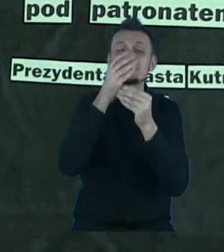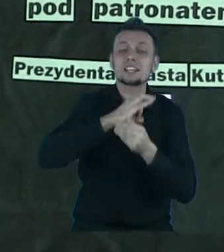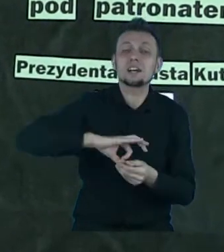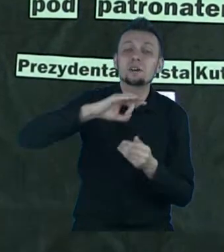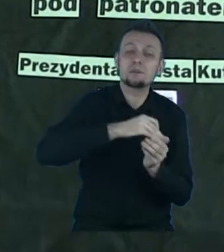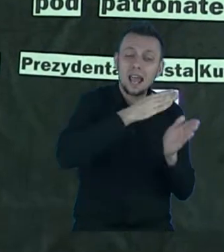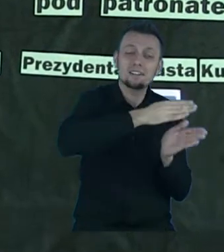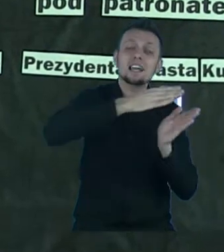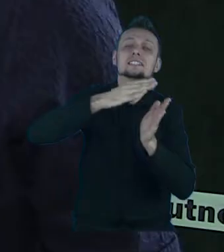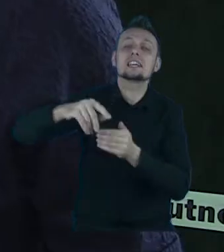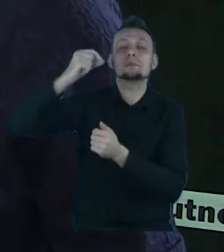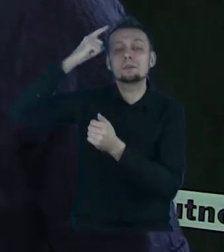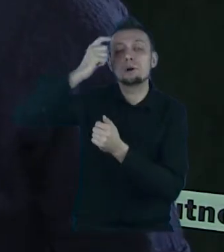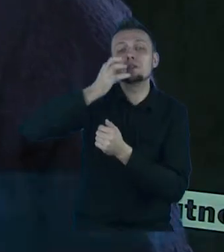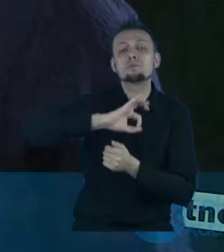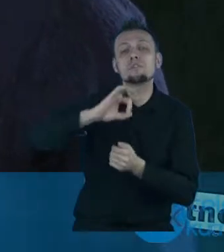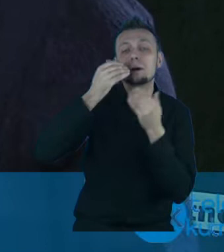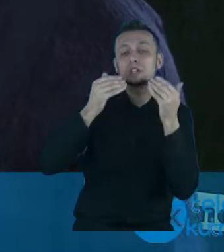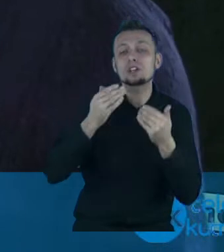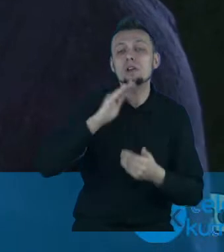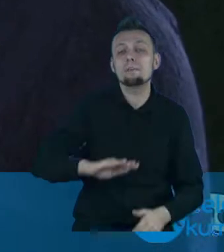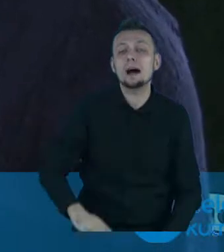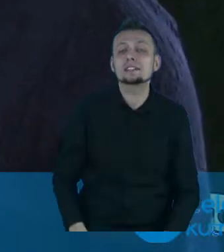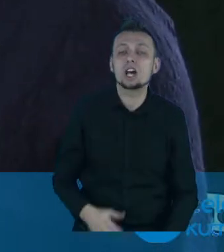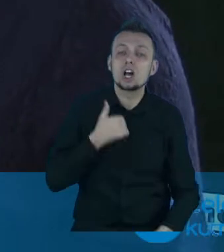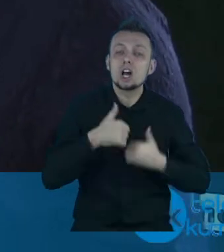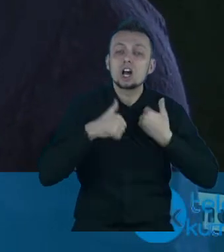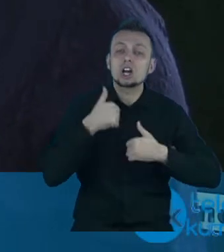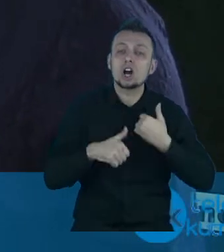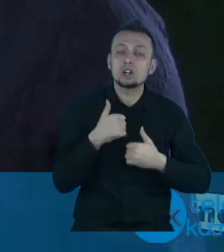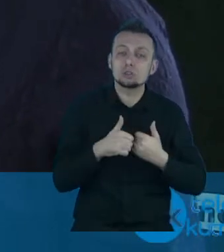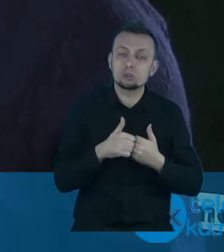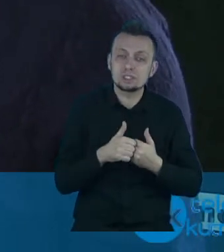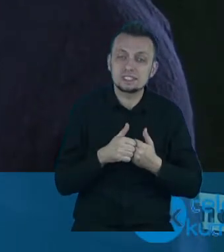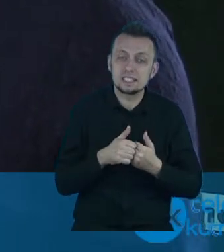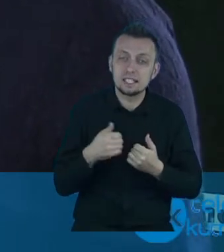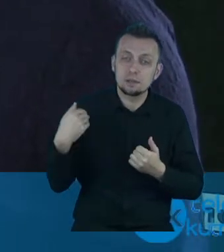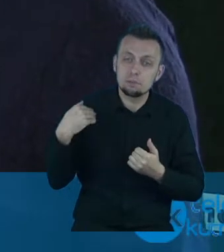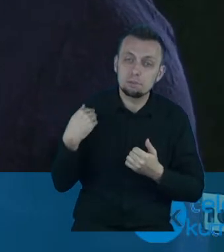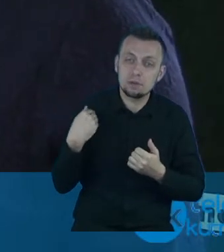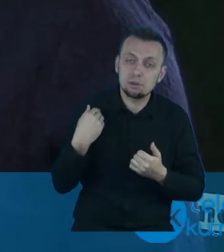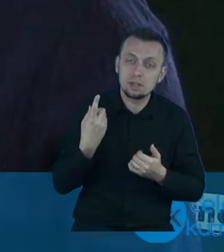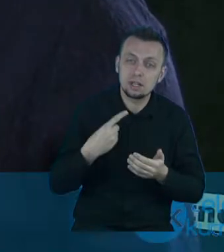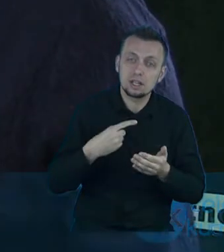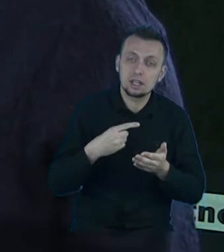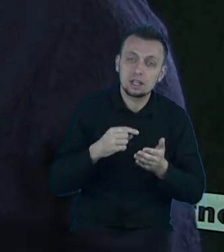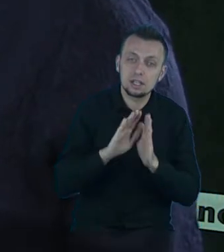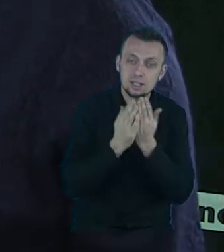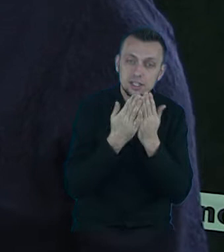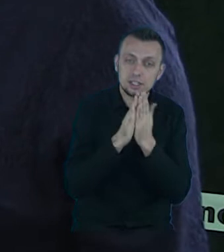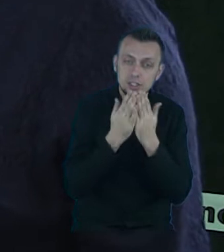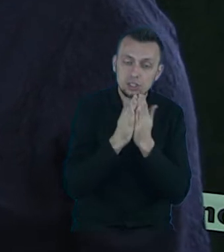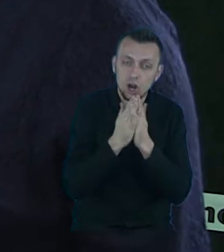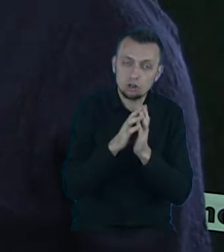realizacji. Dziękuję bardzo. Konkurs był na wykonanie labbooka, czyli takiej interaktywnej książki tematycznej na